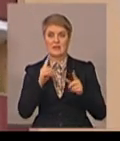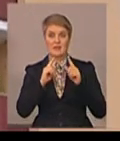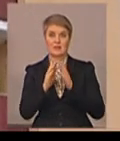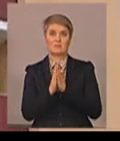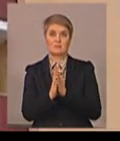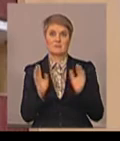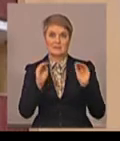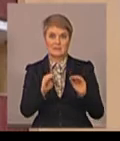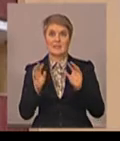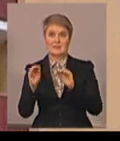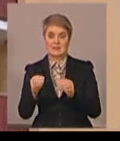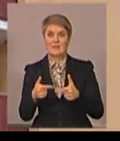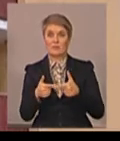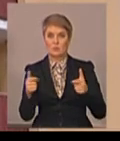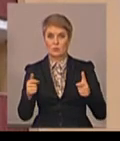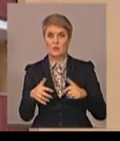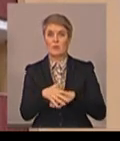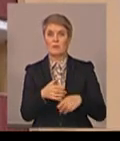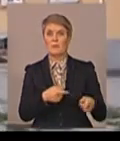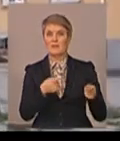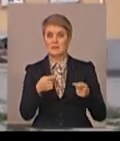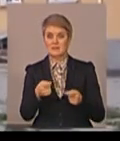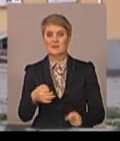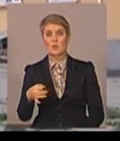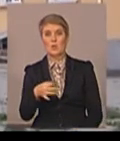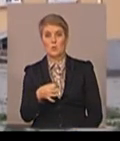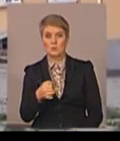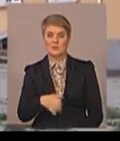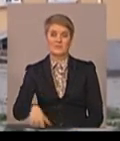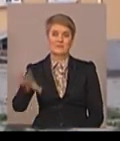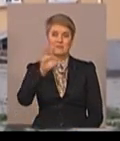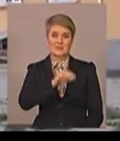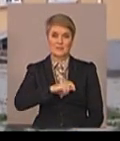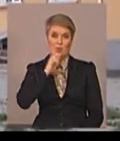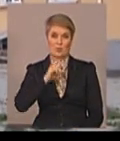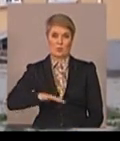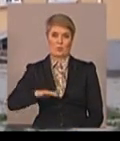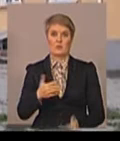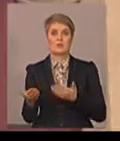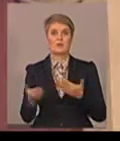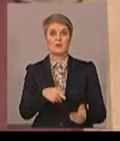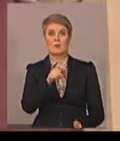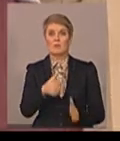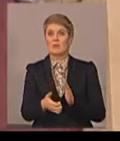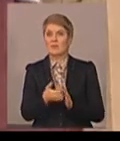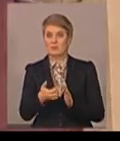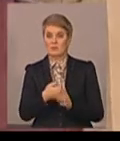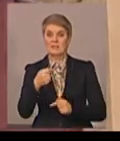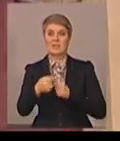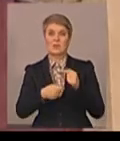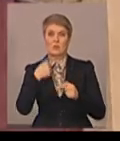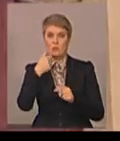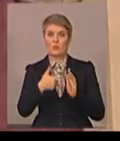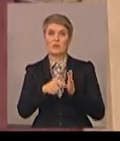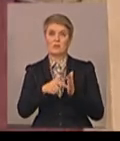закликає заселятися до гуртожитку переселенців не лише з області, а з усієї України. Якщо мешканців не доберуть, з наступного року